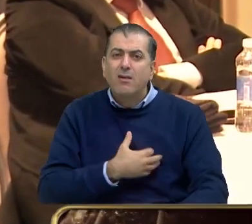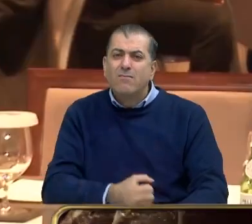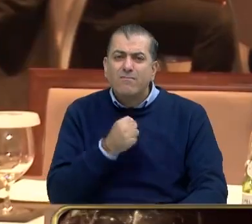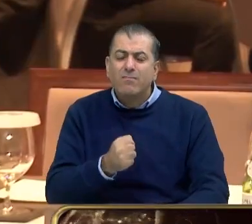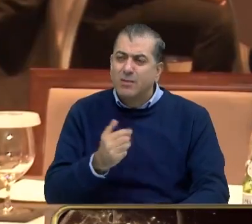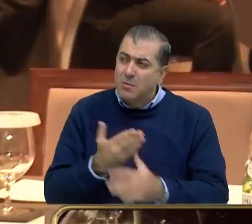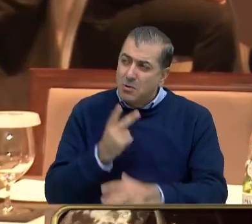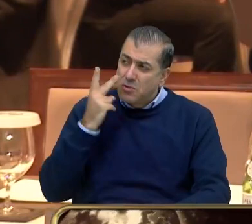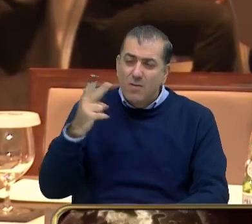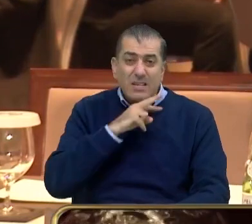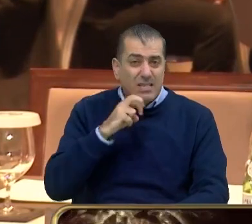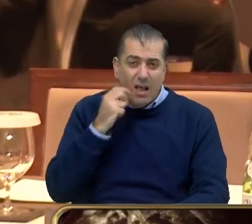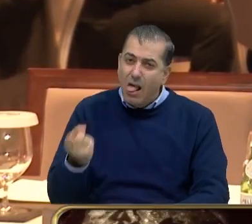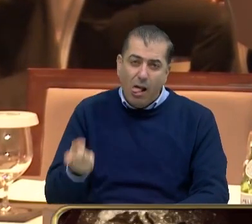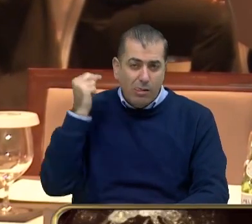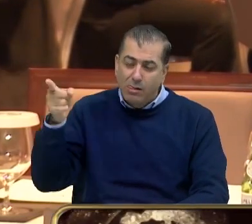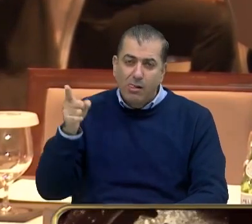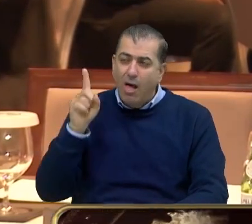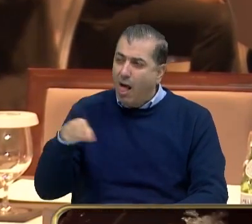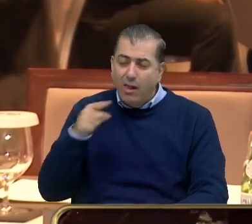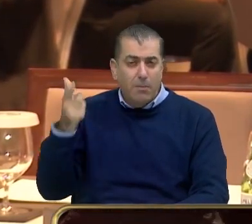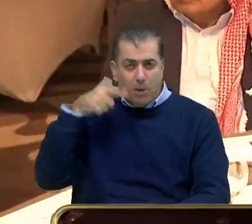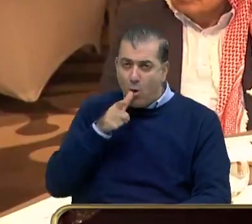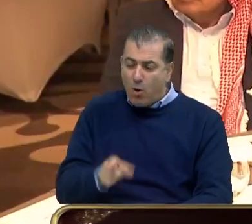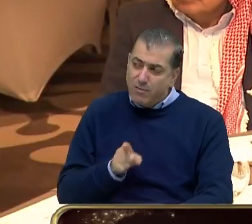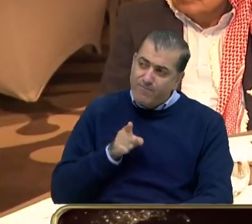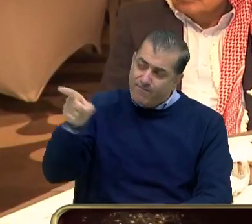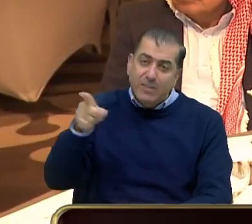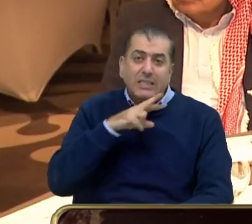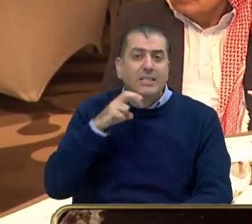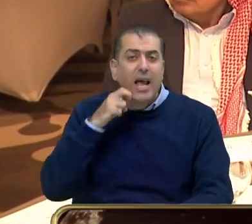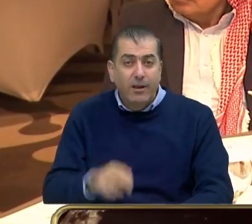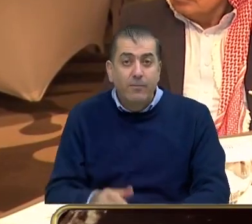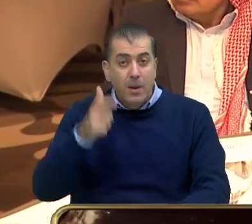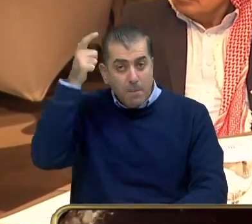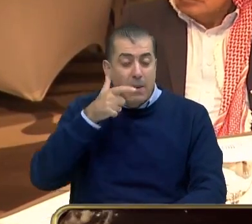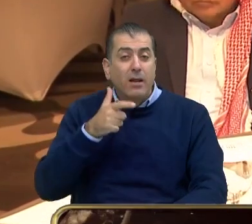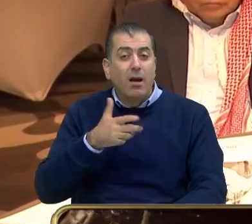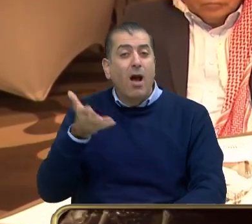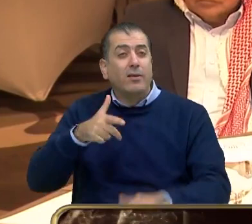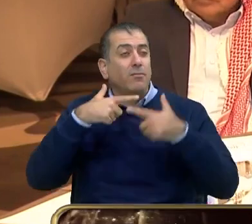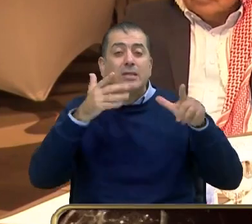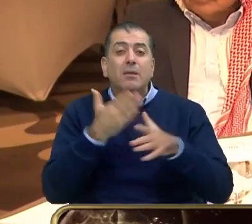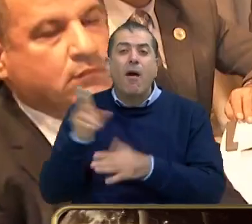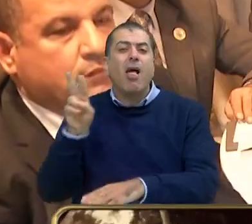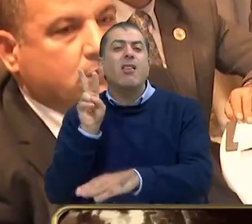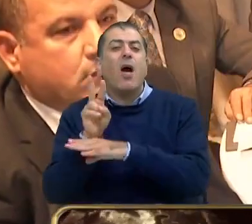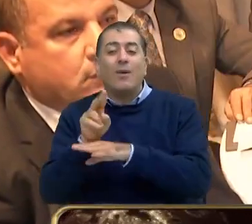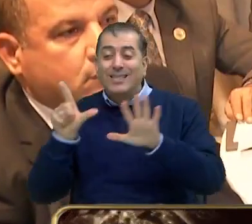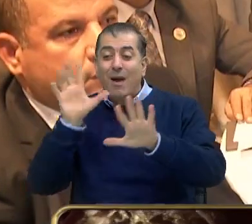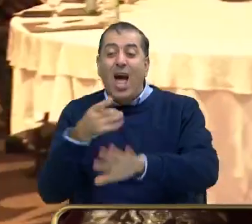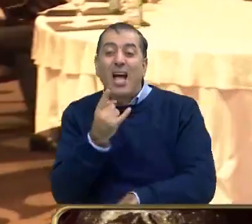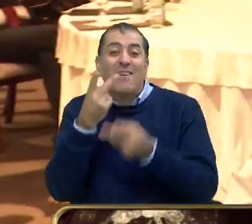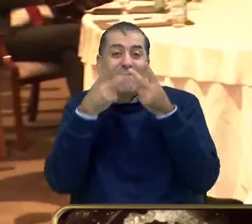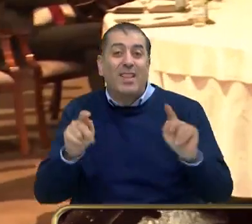وحزم للعدوان الاسرائيلي الغاشم واضاف ان جلاله الملك كشف الاكاذيب التي بثتها اسرائيل منذ السابع من تشرين